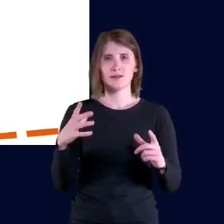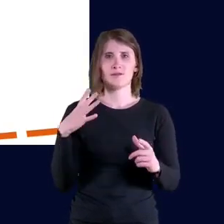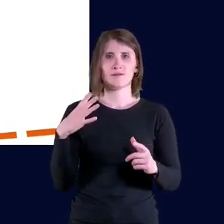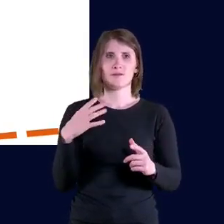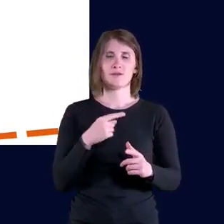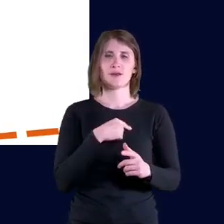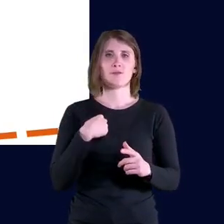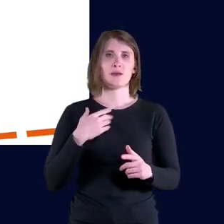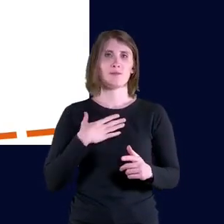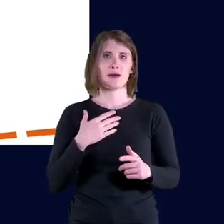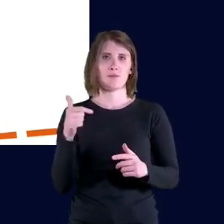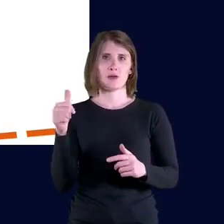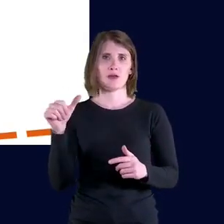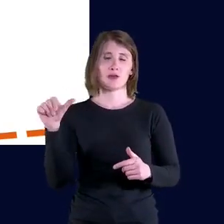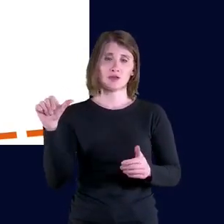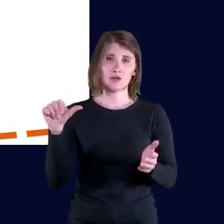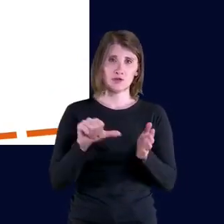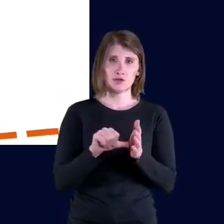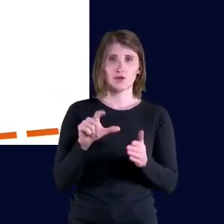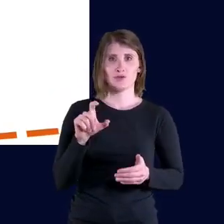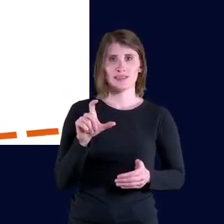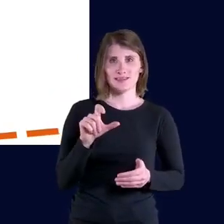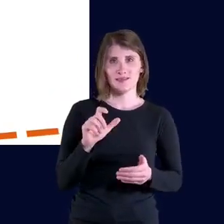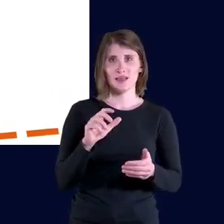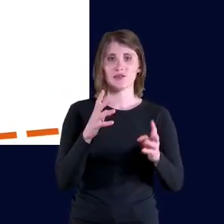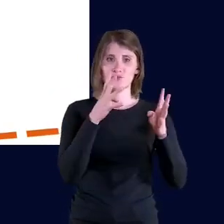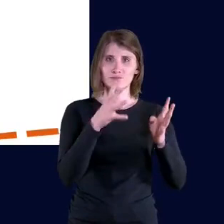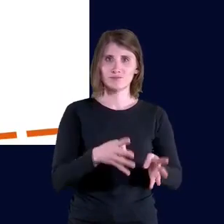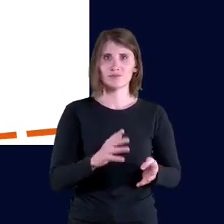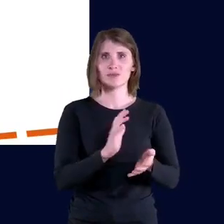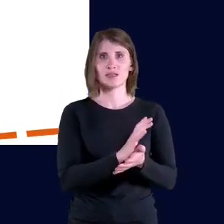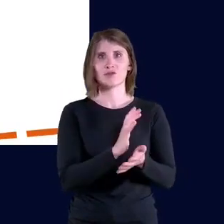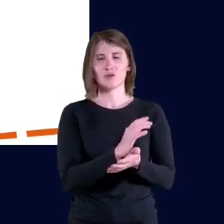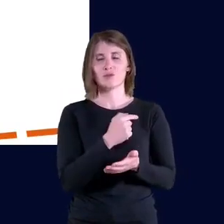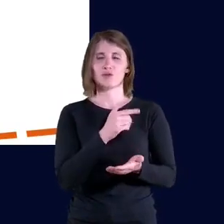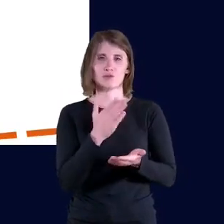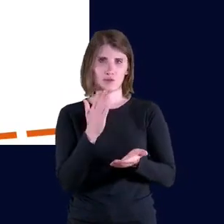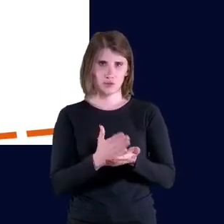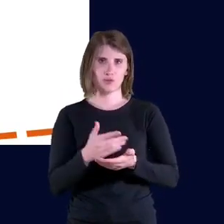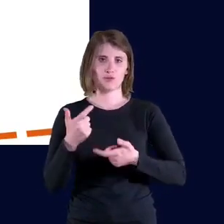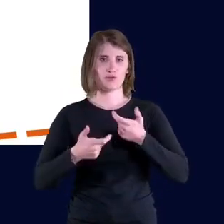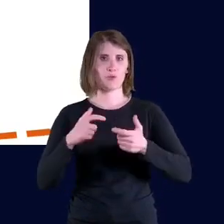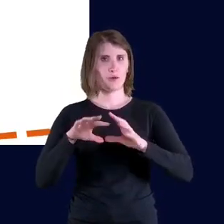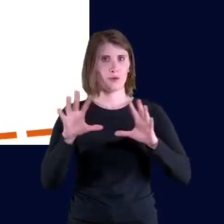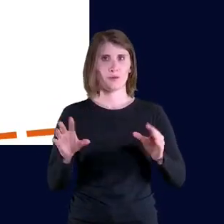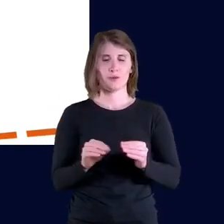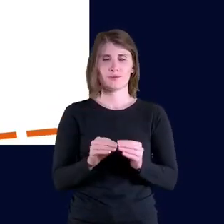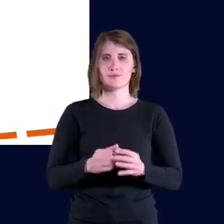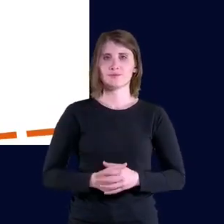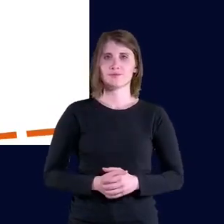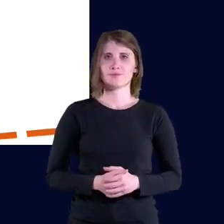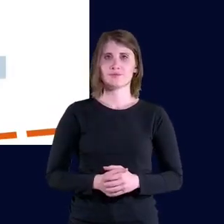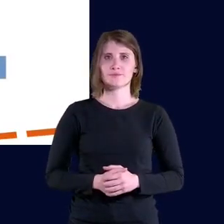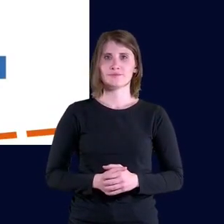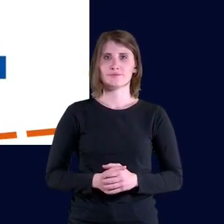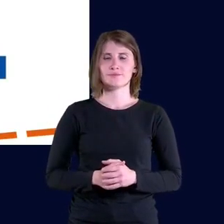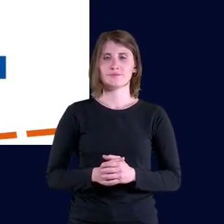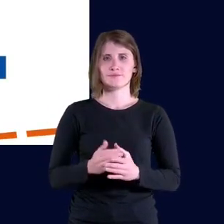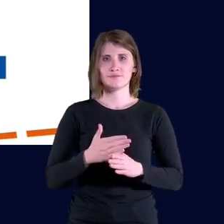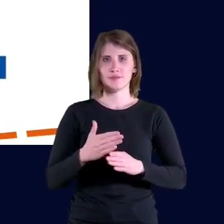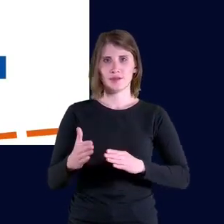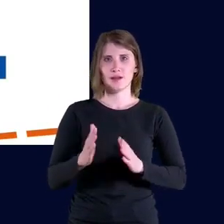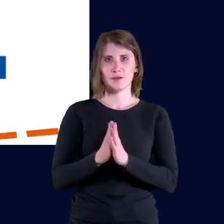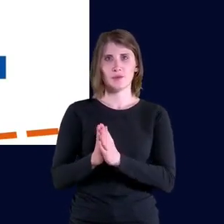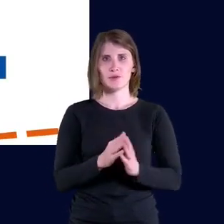profili czasopism już opracowanych i zatwierdzonych przez nasz zespół Poproszę kolejny slajd